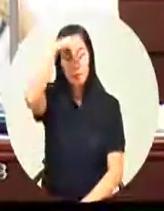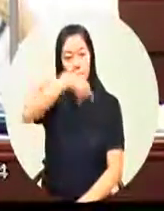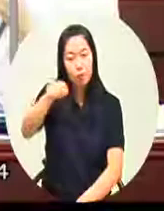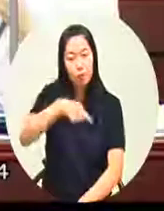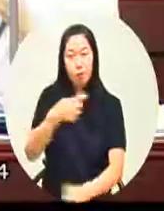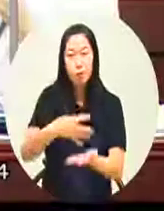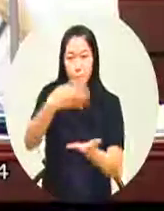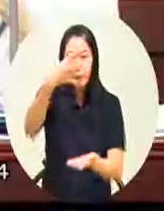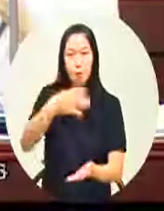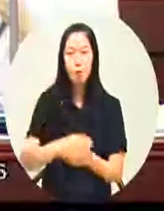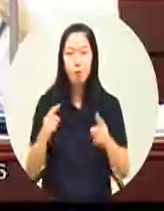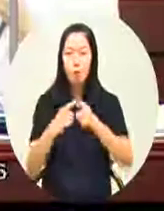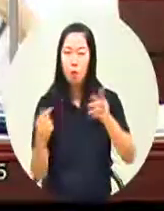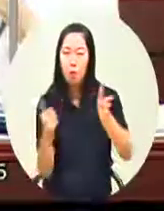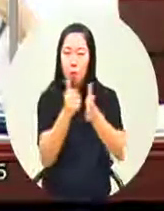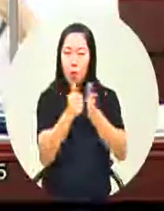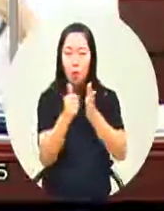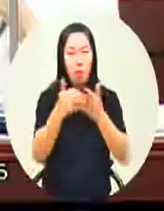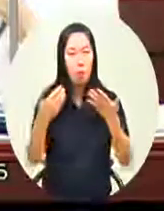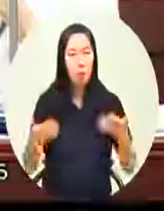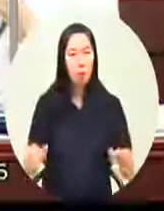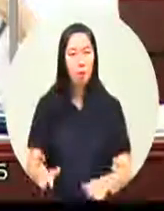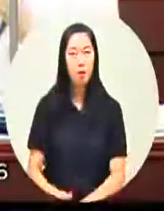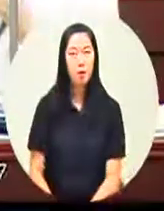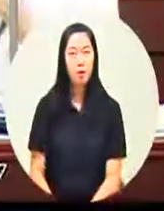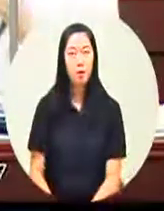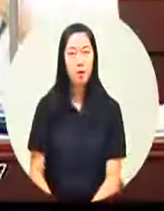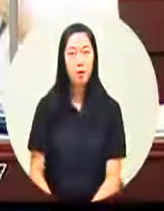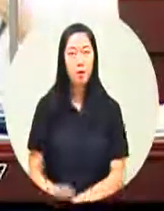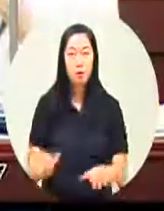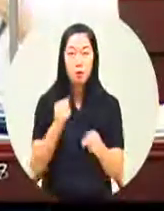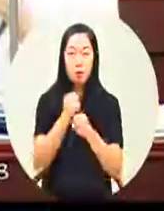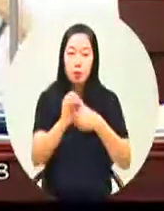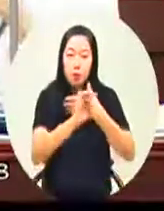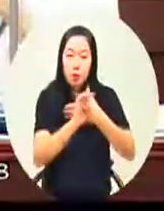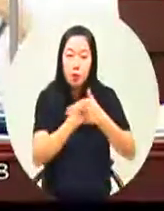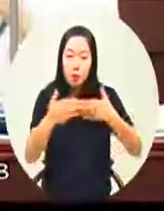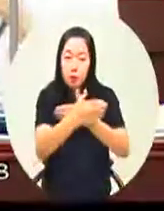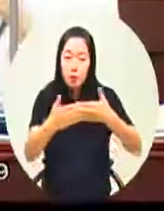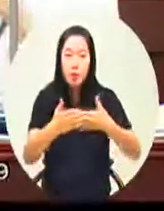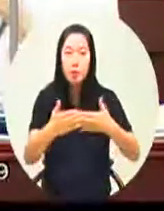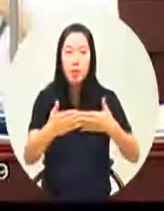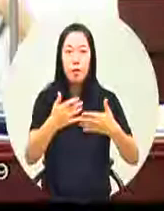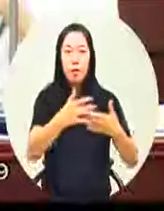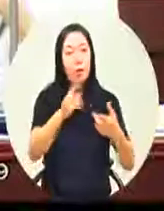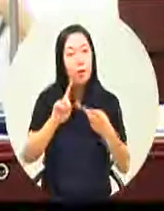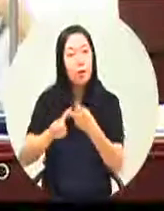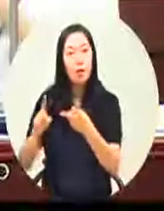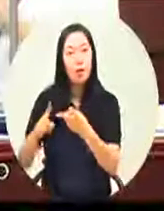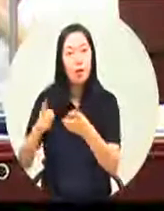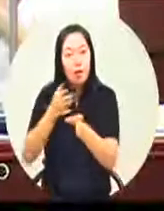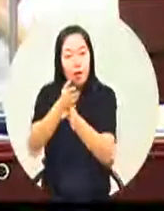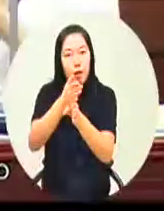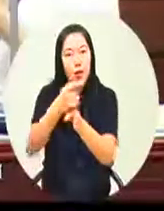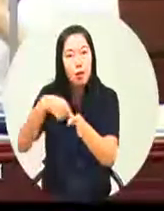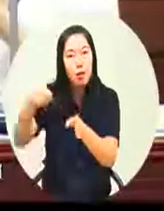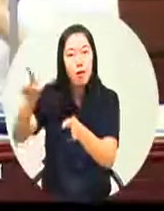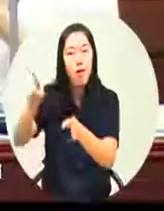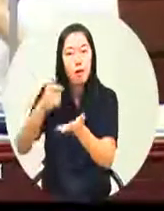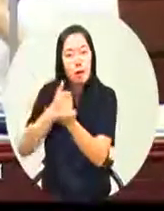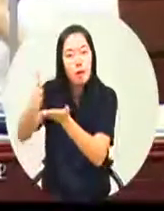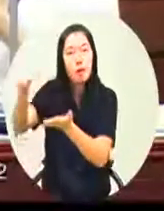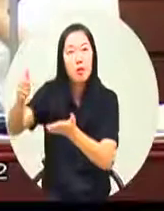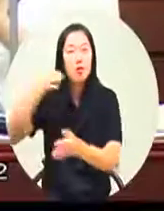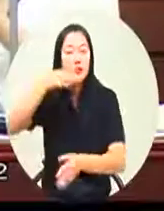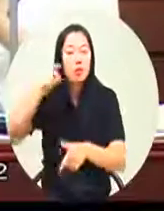很热门的。那目前它一方面做试营运，一方面车子需要到彰化去做所谓安审